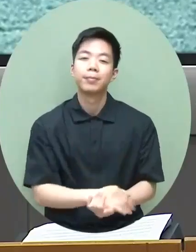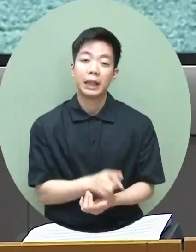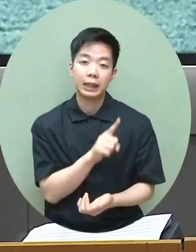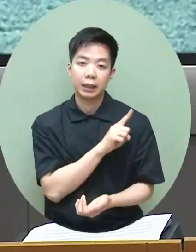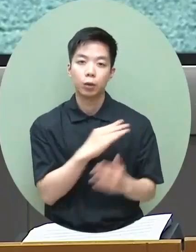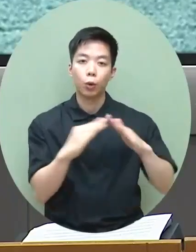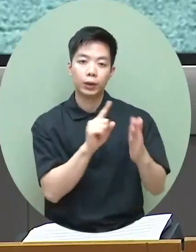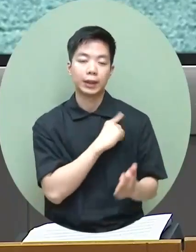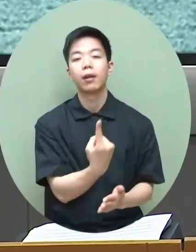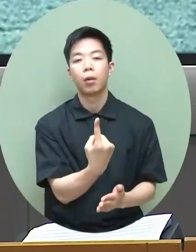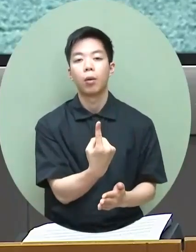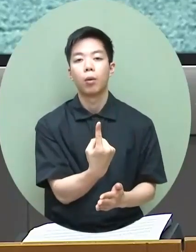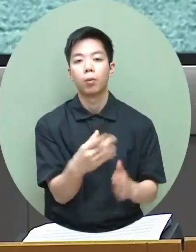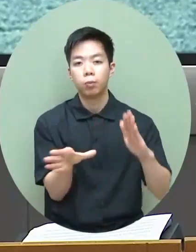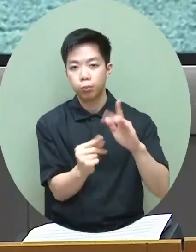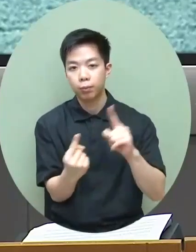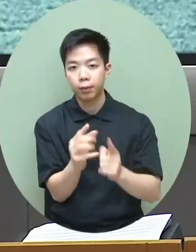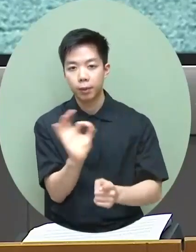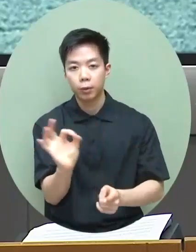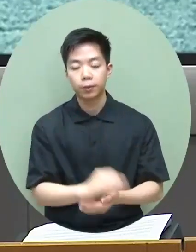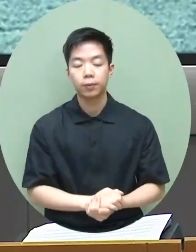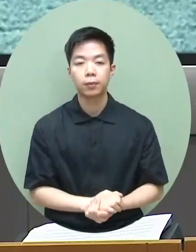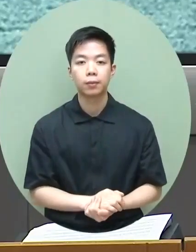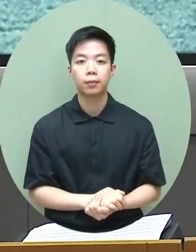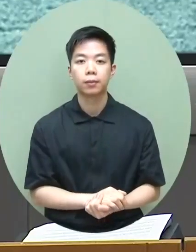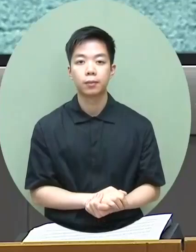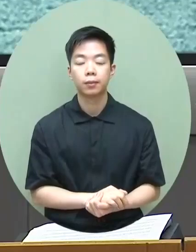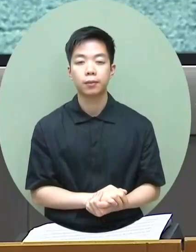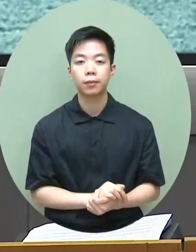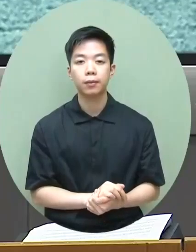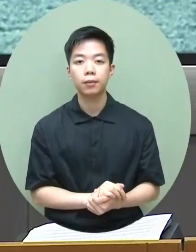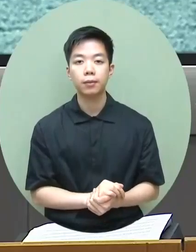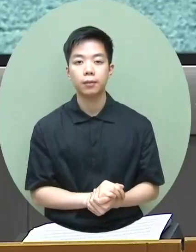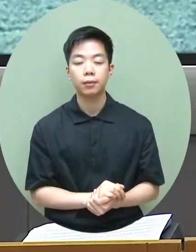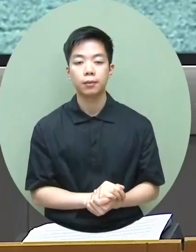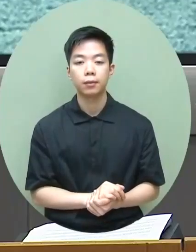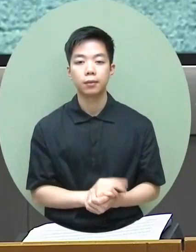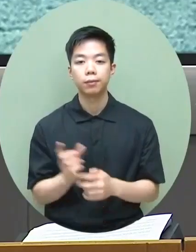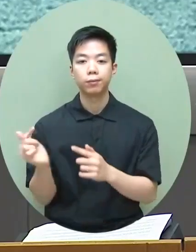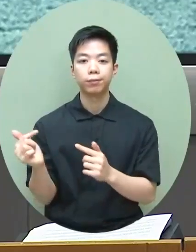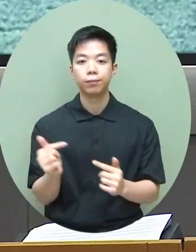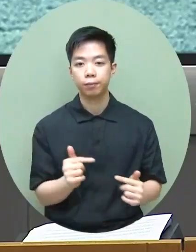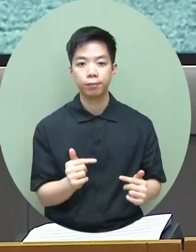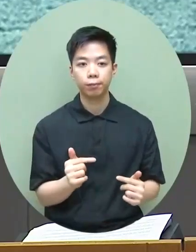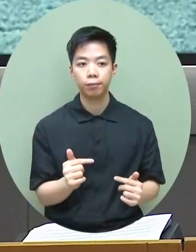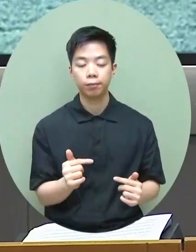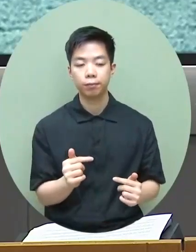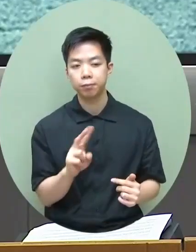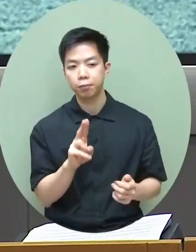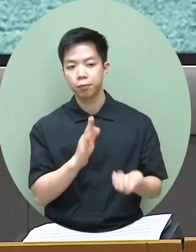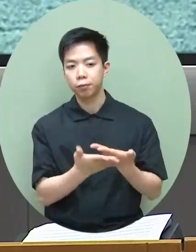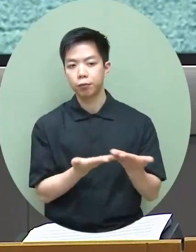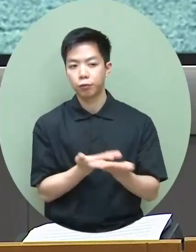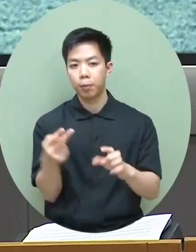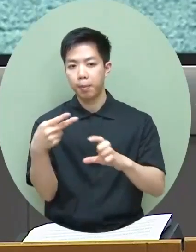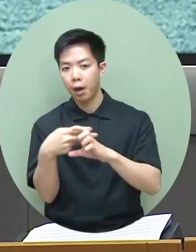人嘅嚇。咁當所以我哋都會再睇一睇，究竟佢係似復陽啊，定係似呢個係社